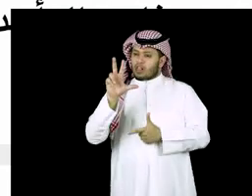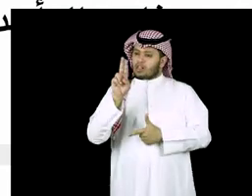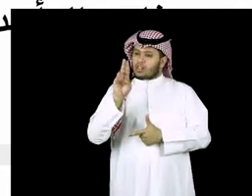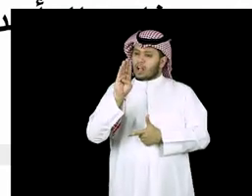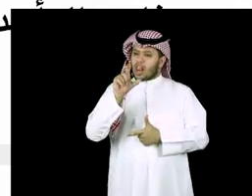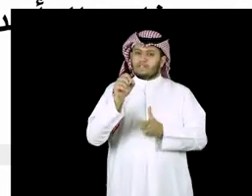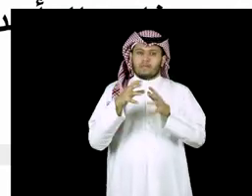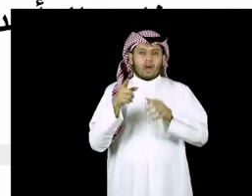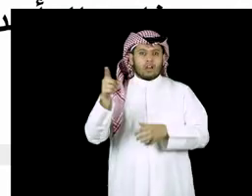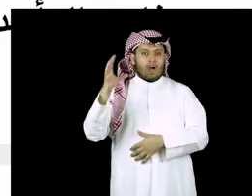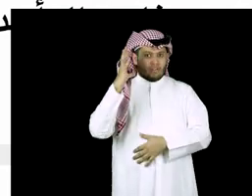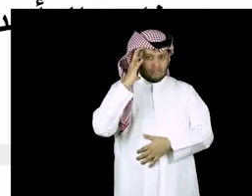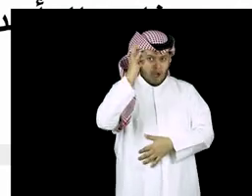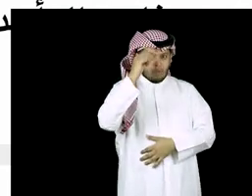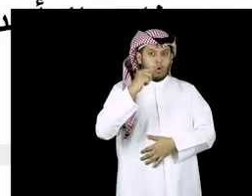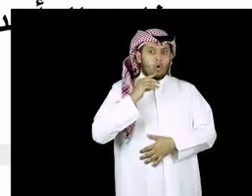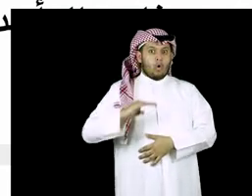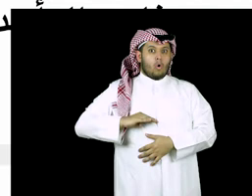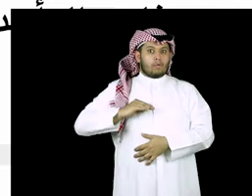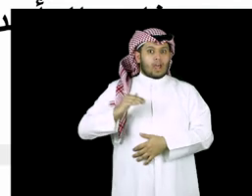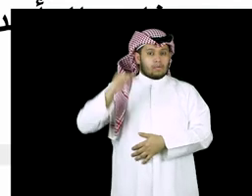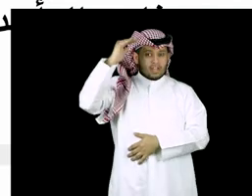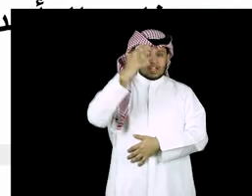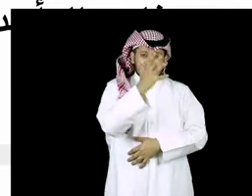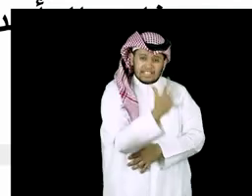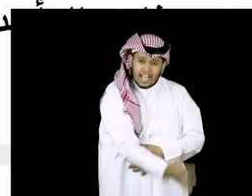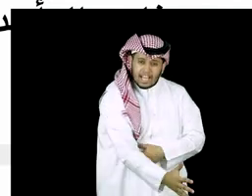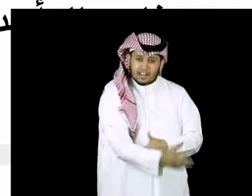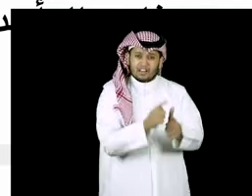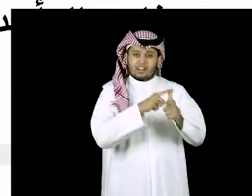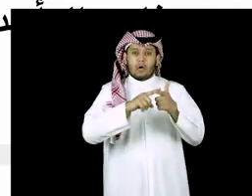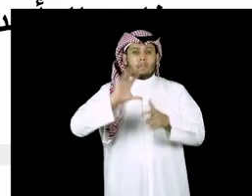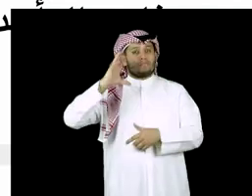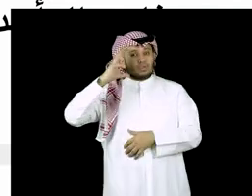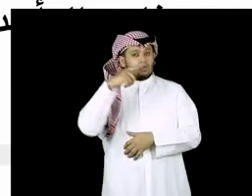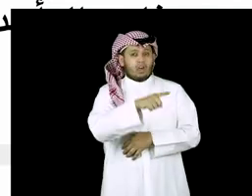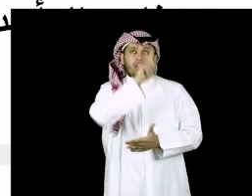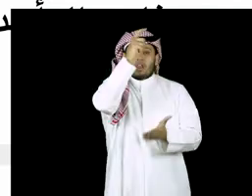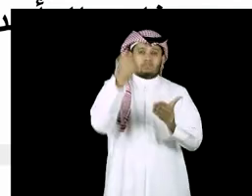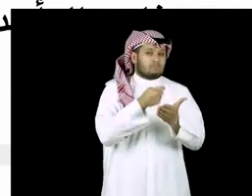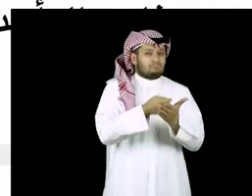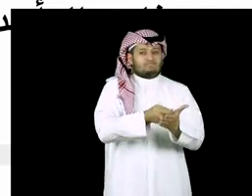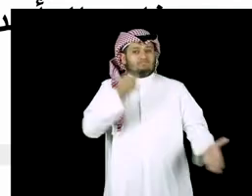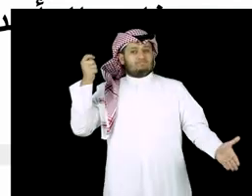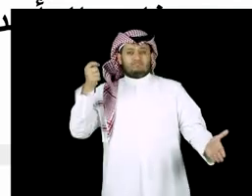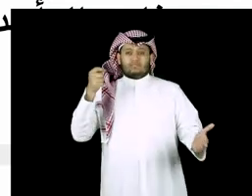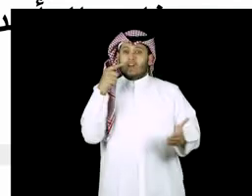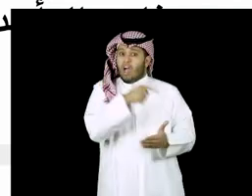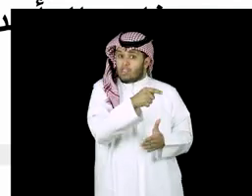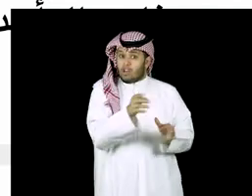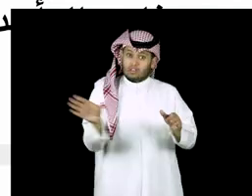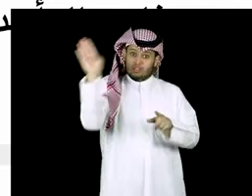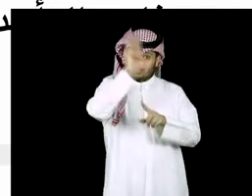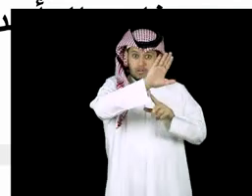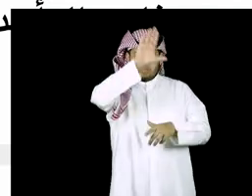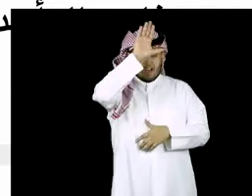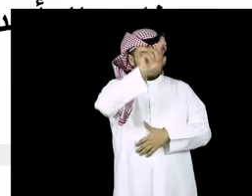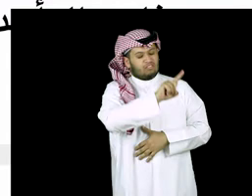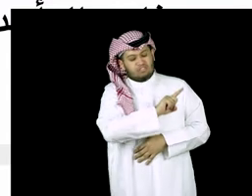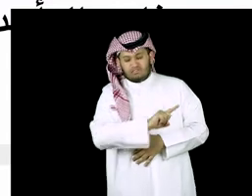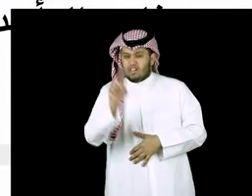يكون عاقلا بالغا، لأن الصغير والمجنون رفع عنهما القلم، فلا يملك أحدهما